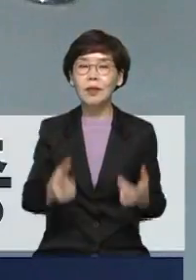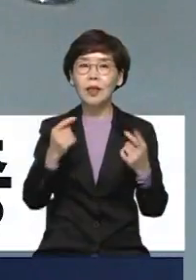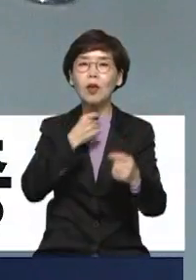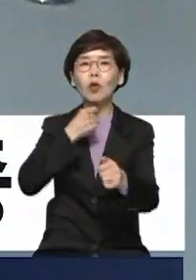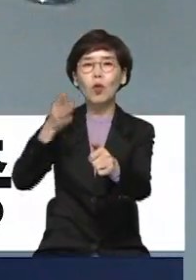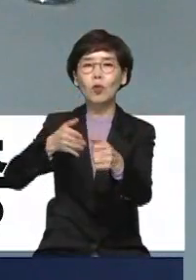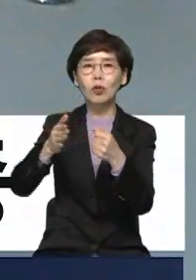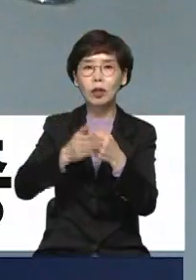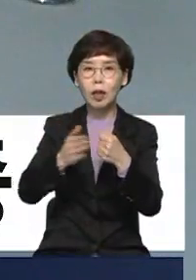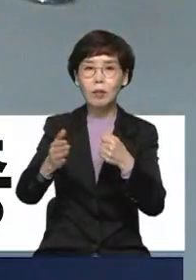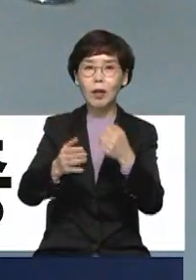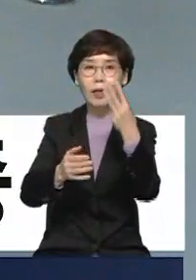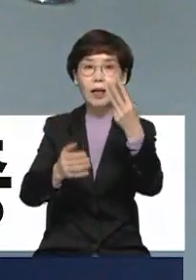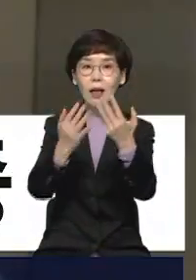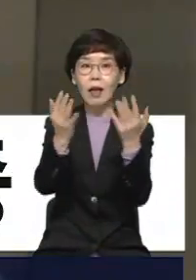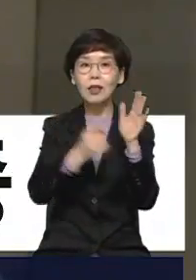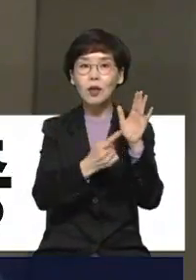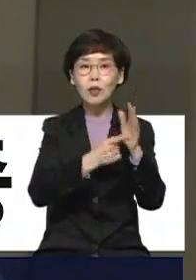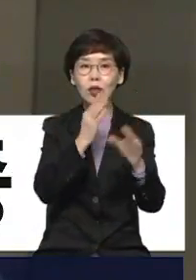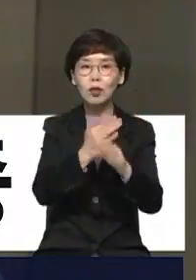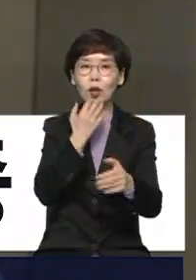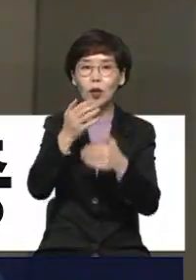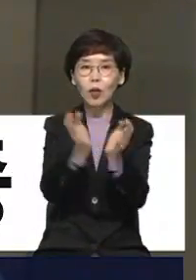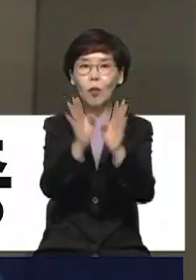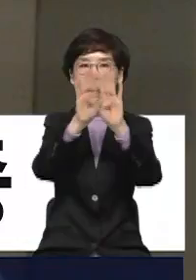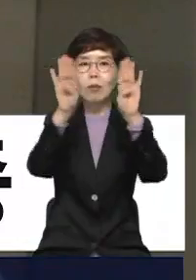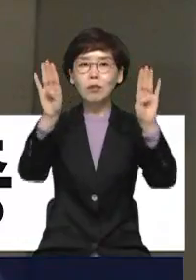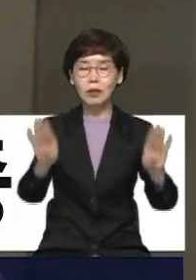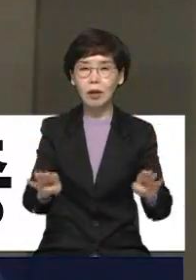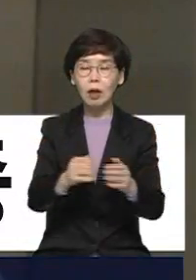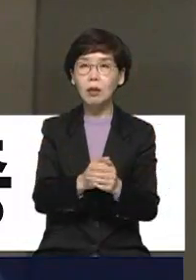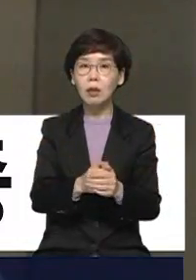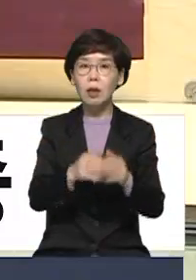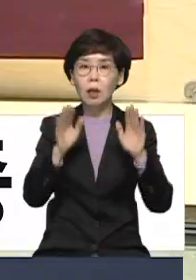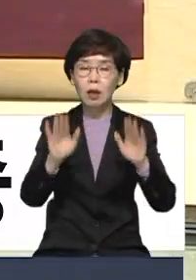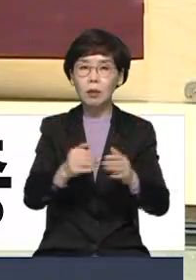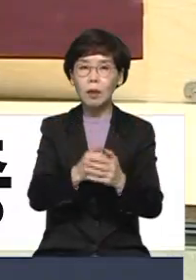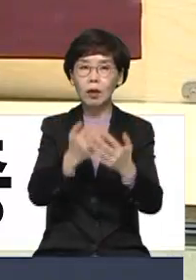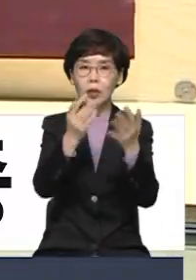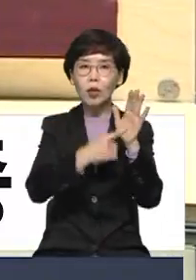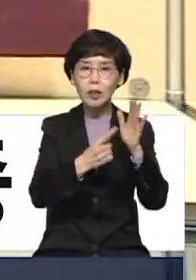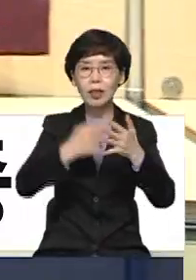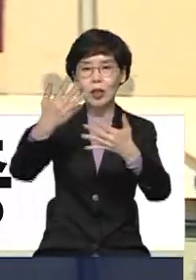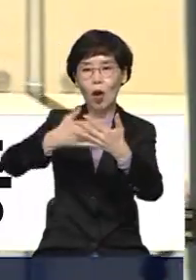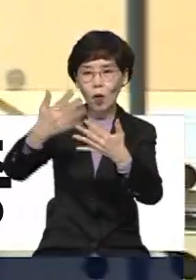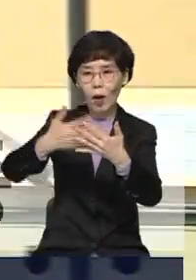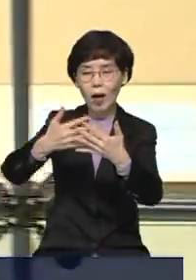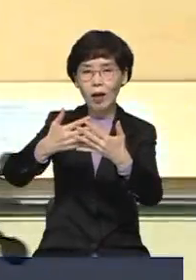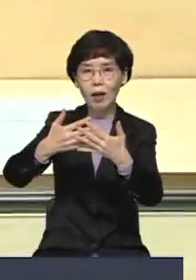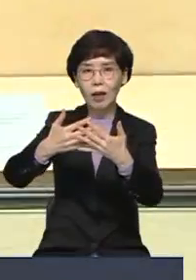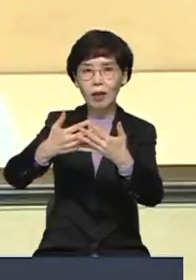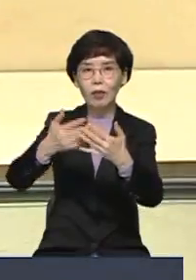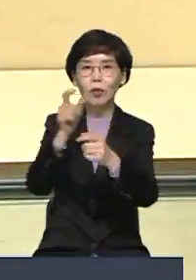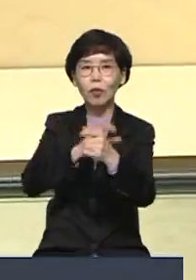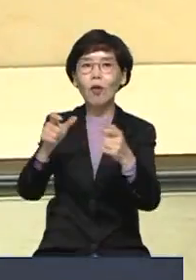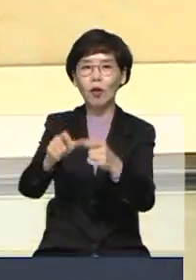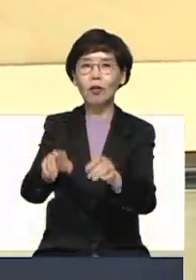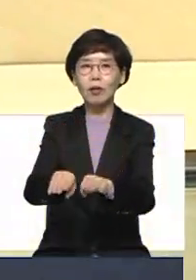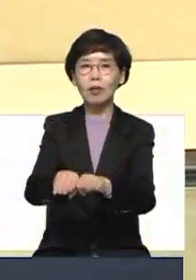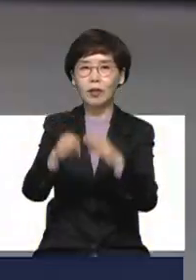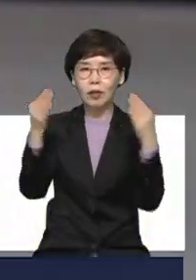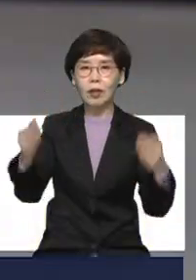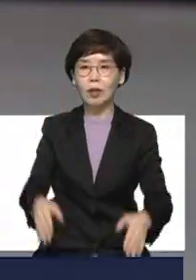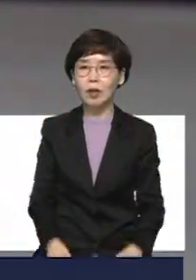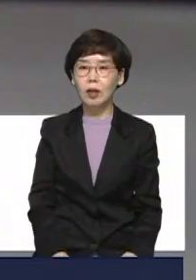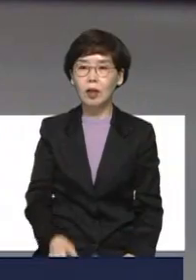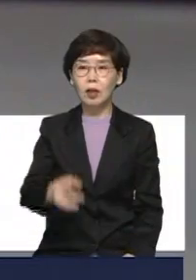따라 3개의 전시를 진행 중인 경기도 박물관은 이달 전시회와 영화 상영회를 추가로 엽니다. 초상화를